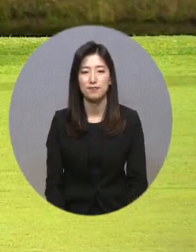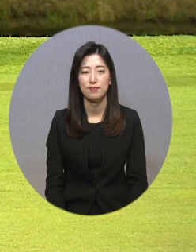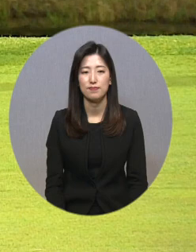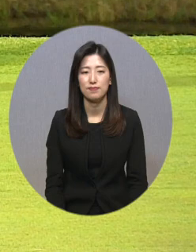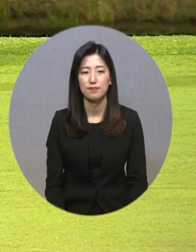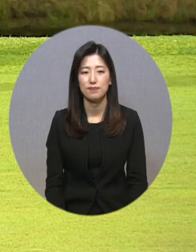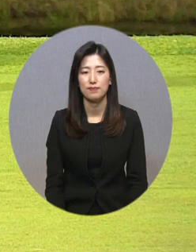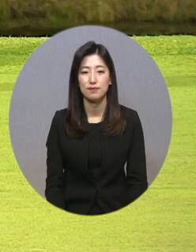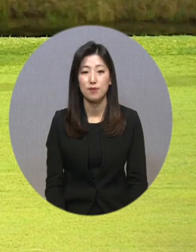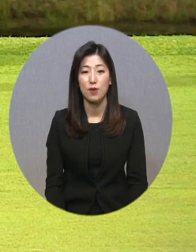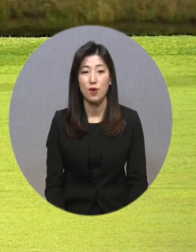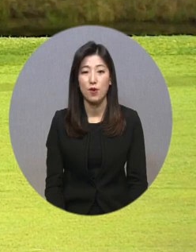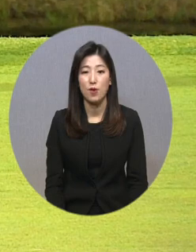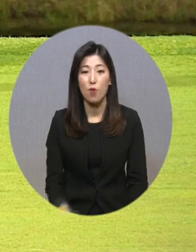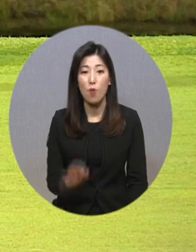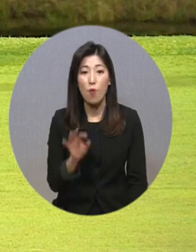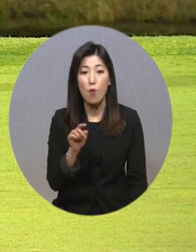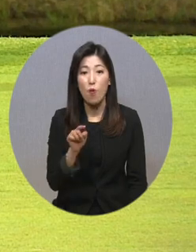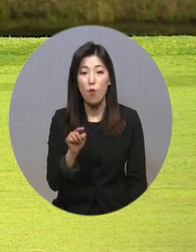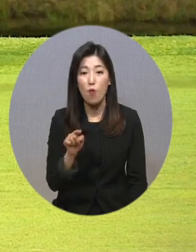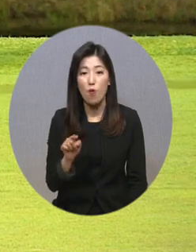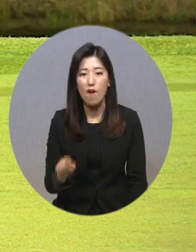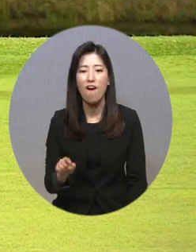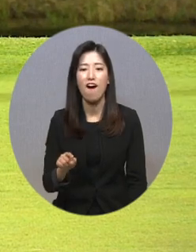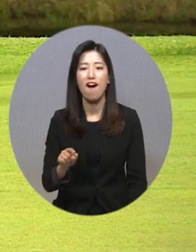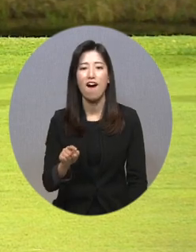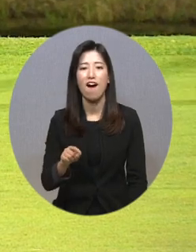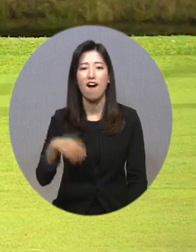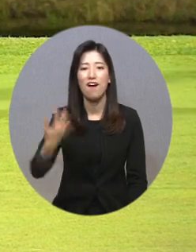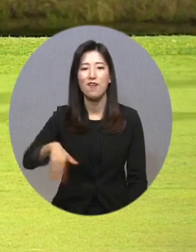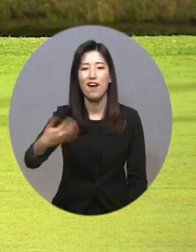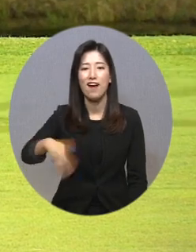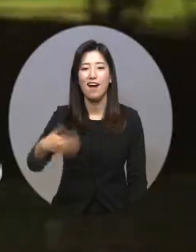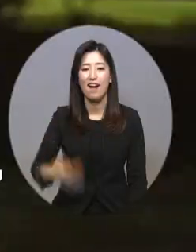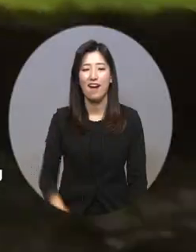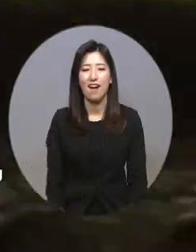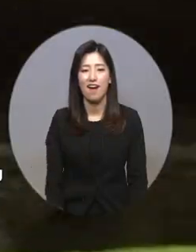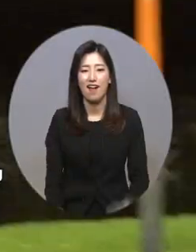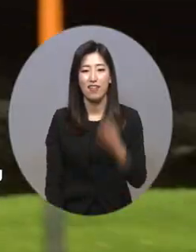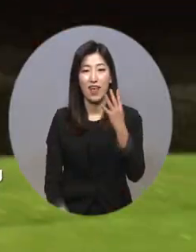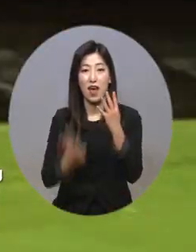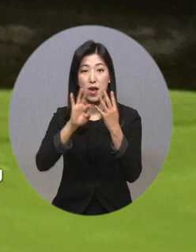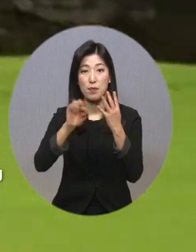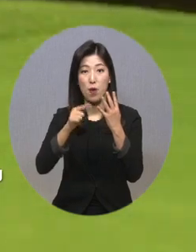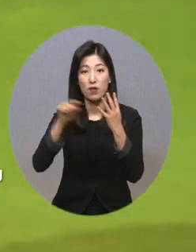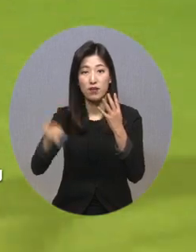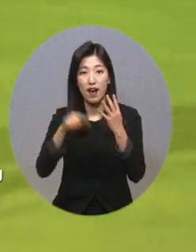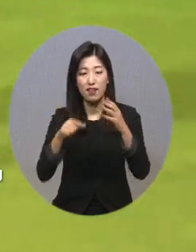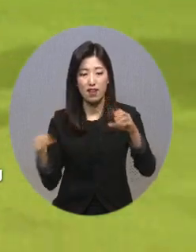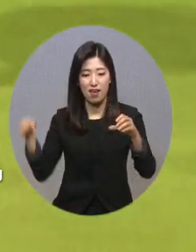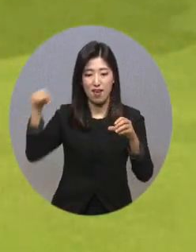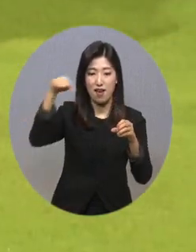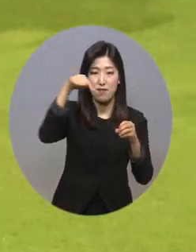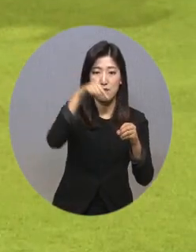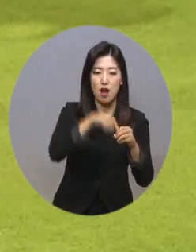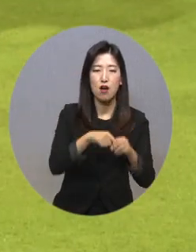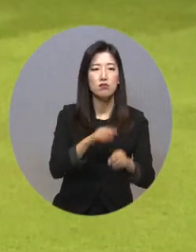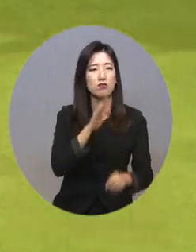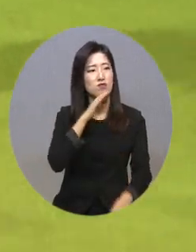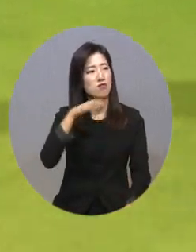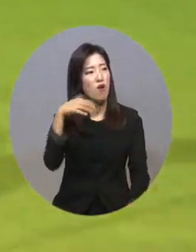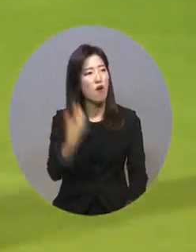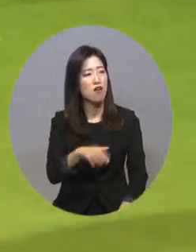같은 양 now i 아 아 아 아 아 진짜 잘 친다